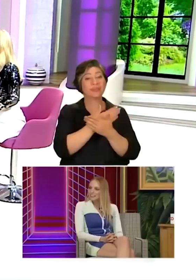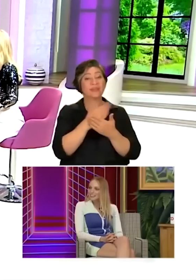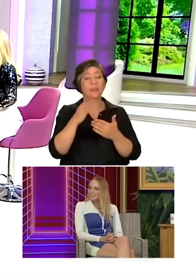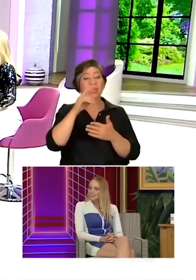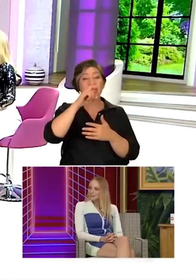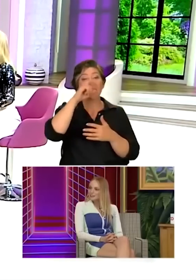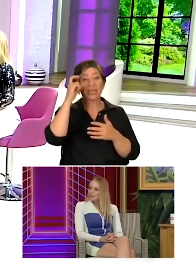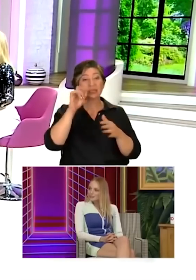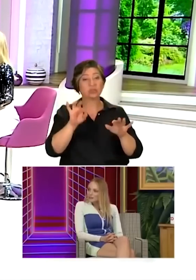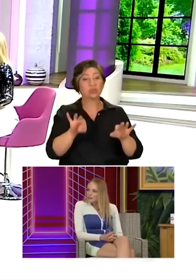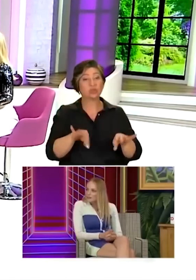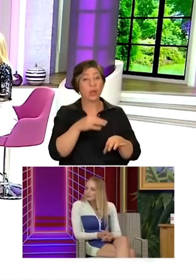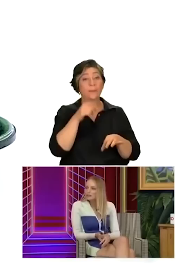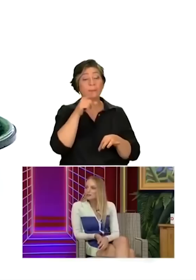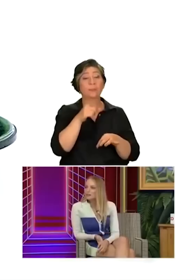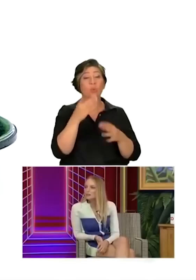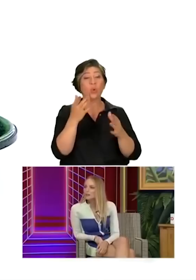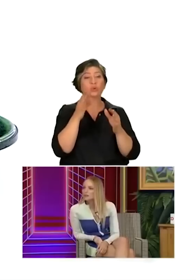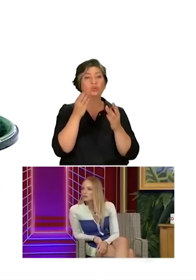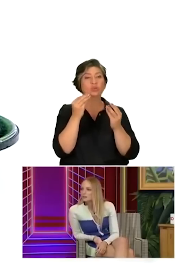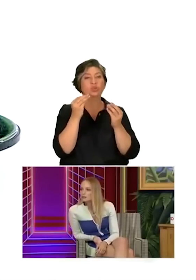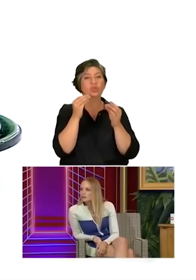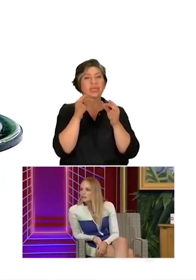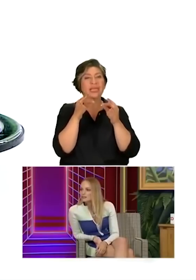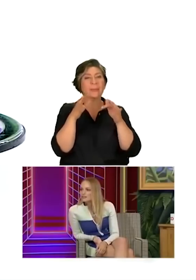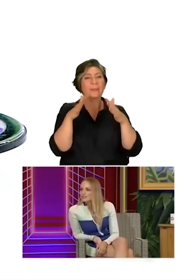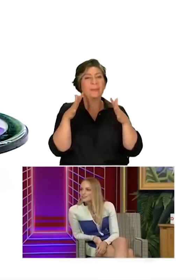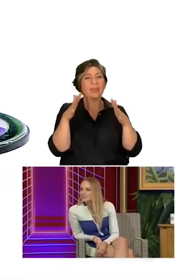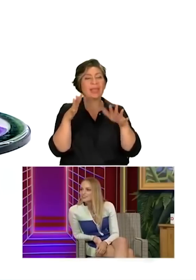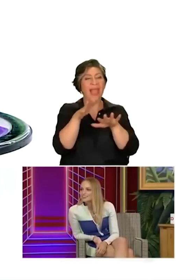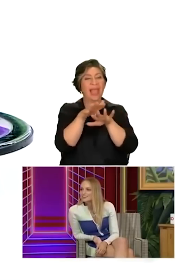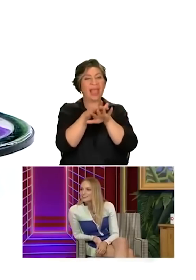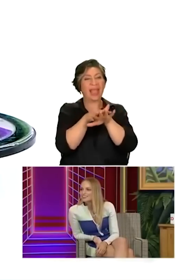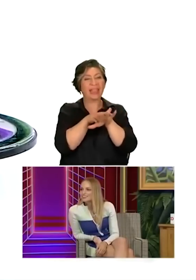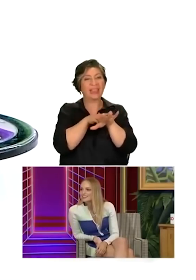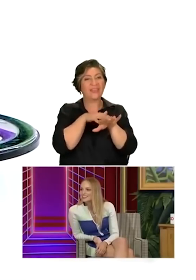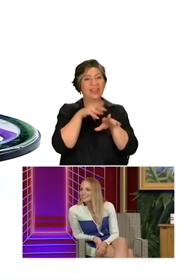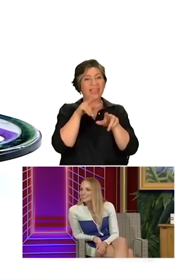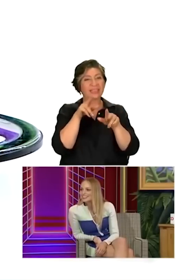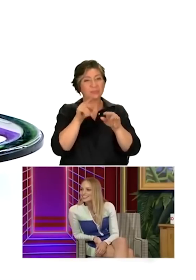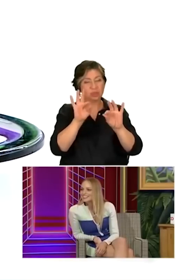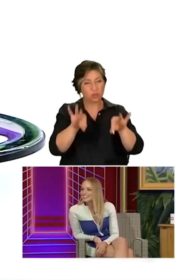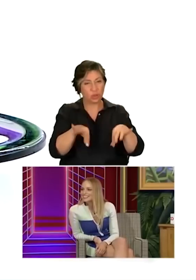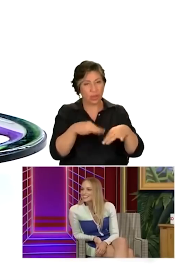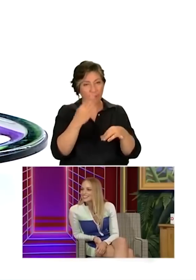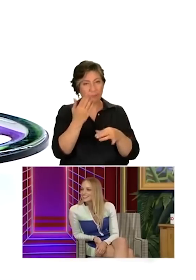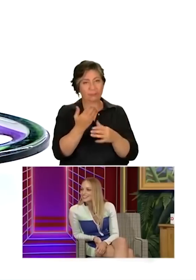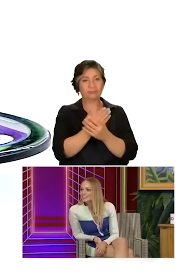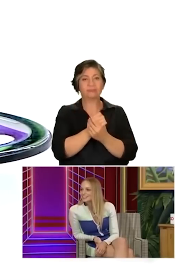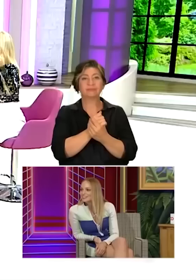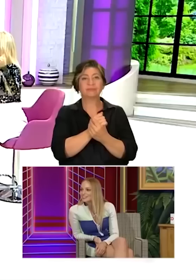Evet, yaz sıcağında giydiğim o çorap zaten çok ipek, eldivenle giyebileceğiniz bir çorap.